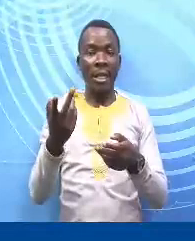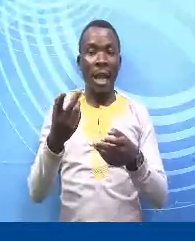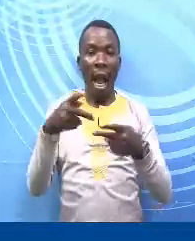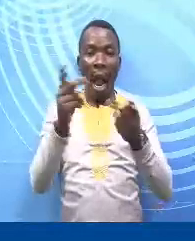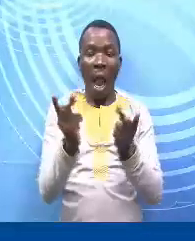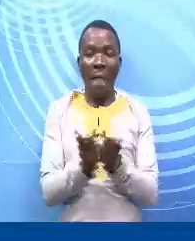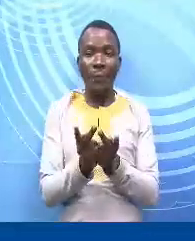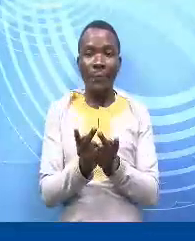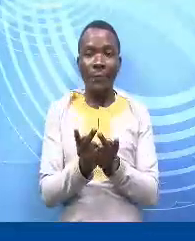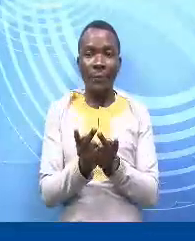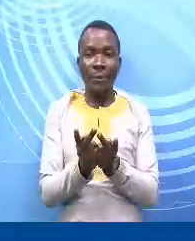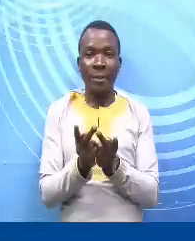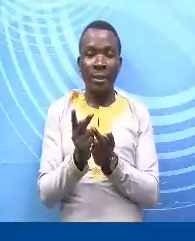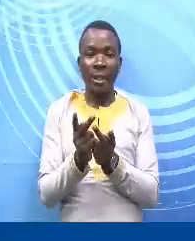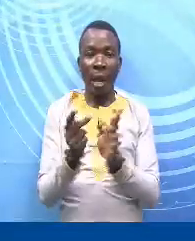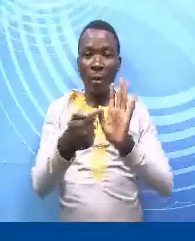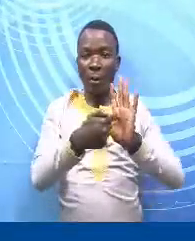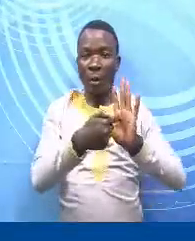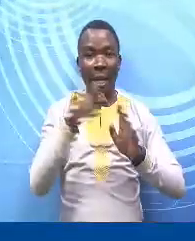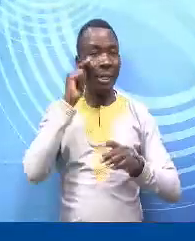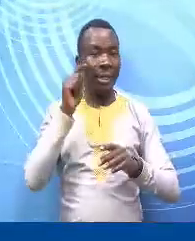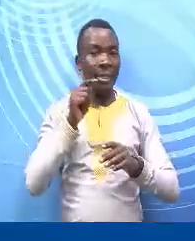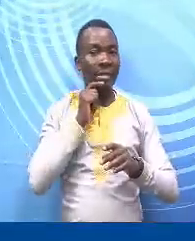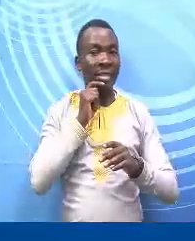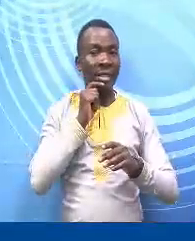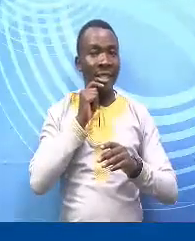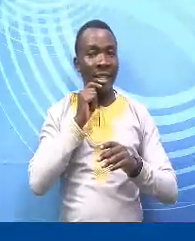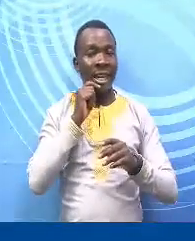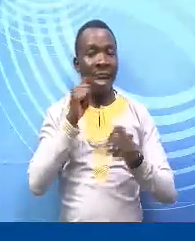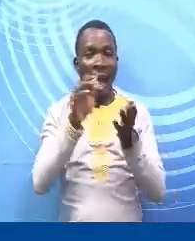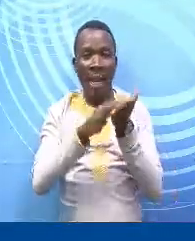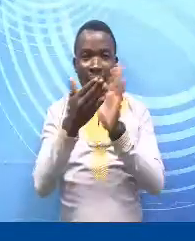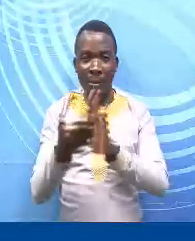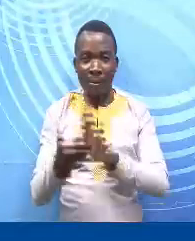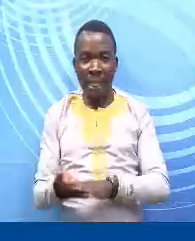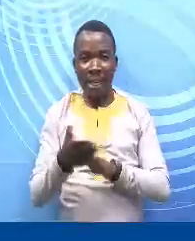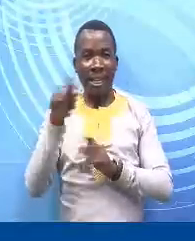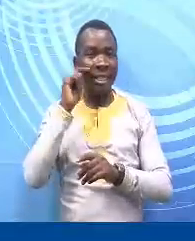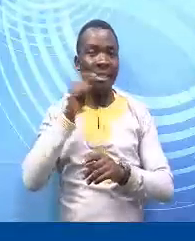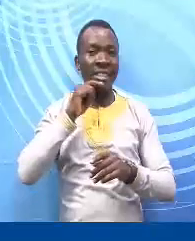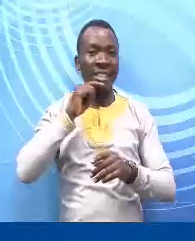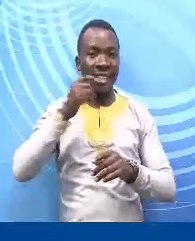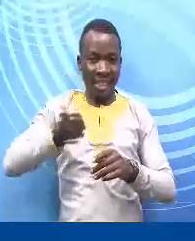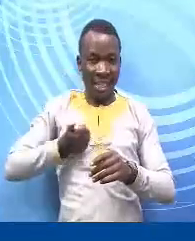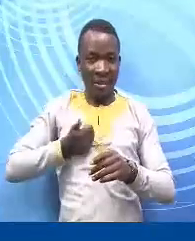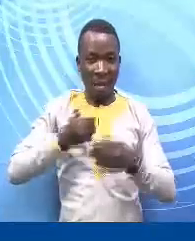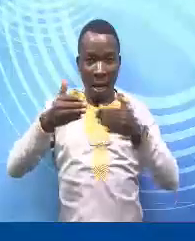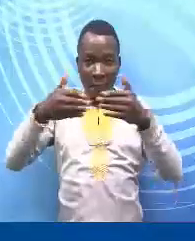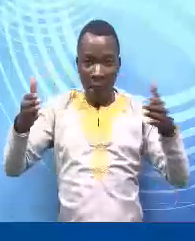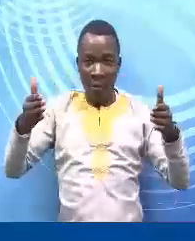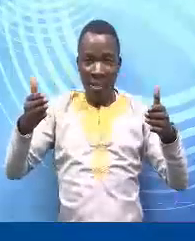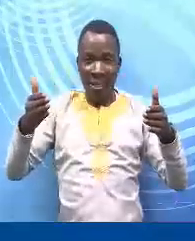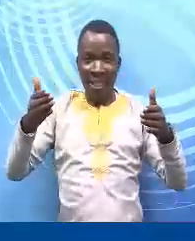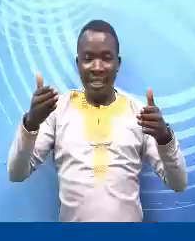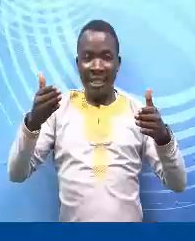akabaye mbega mu kugaragaza igitsina habaye nk'aho ari igitsina cya gikobwa ariko hagati hagafungutse umwanya wa gikobwa haryamamo